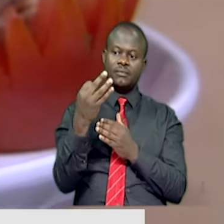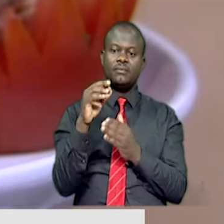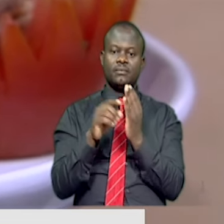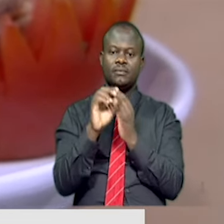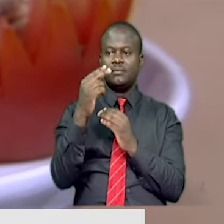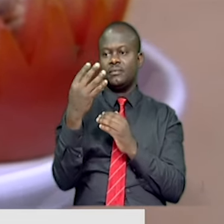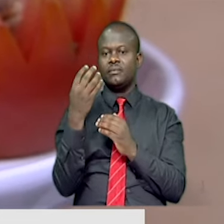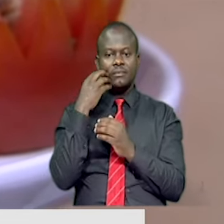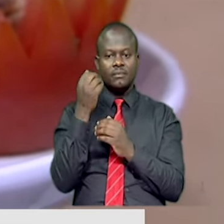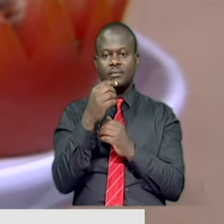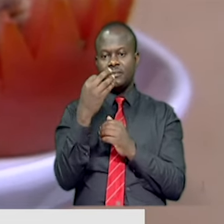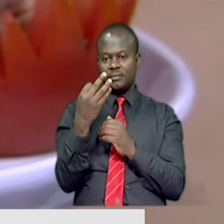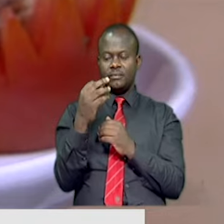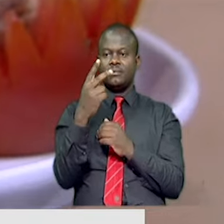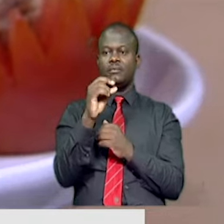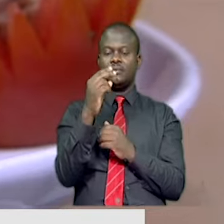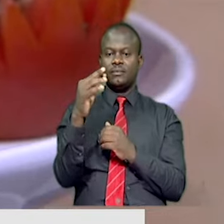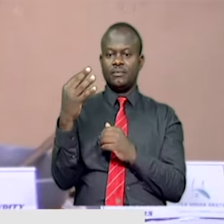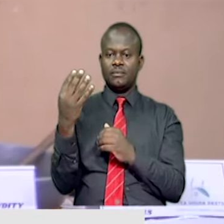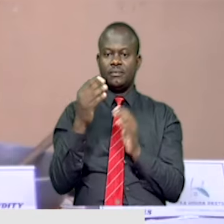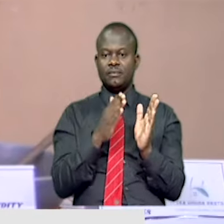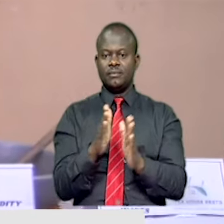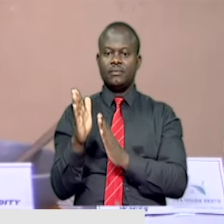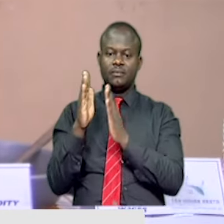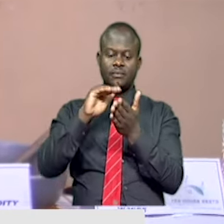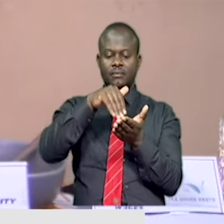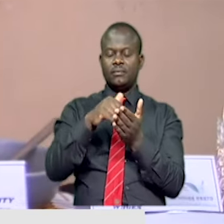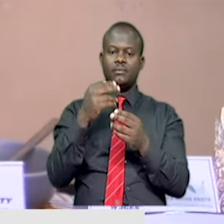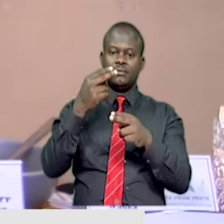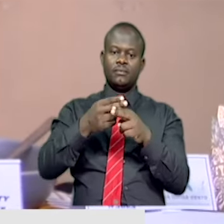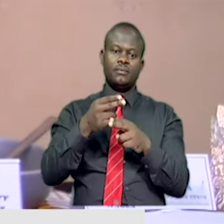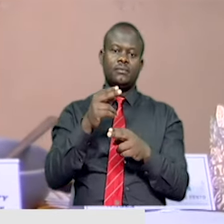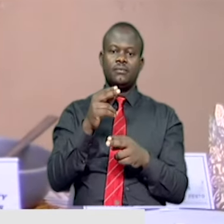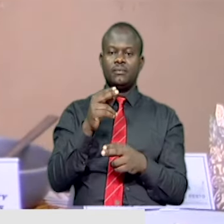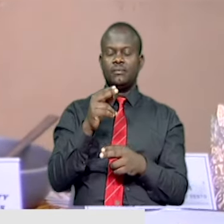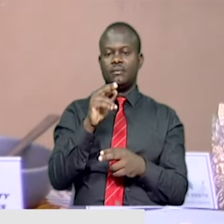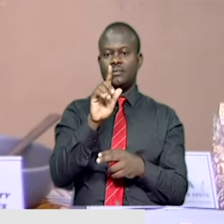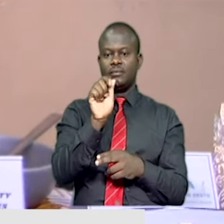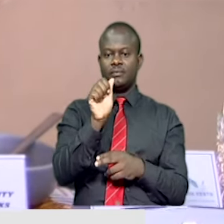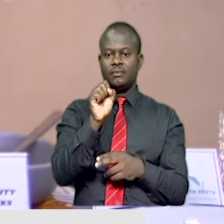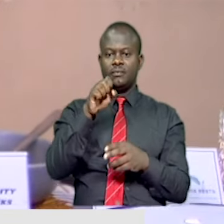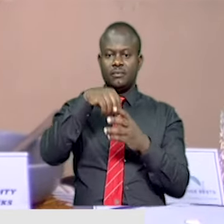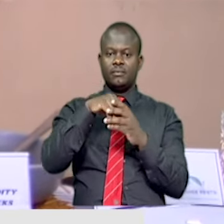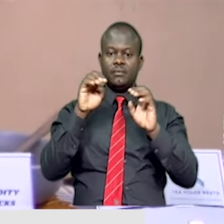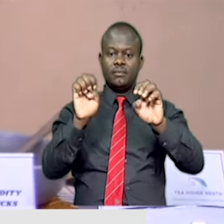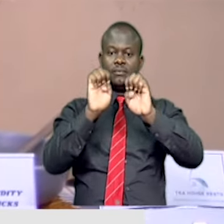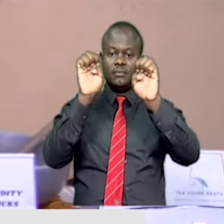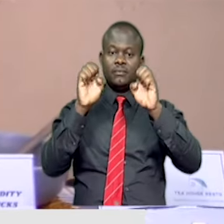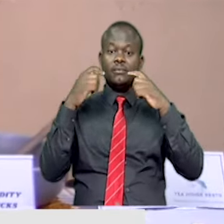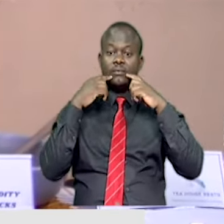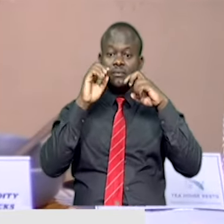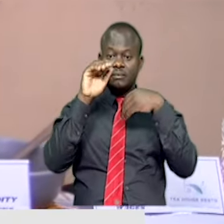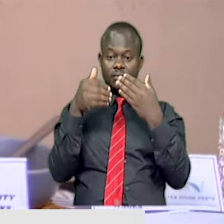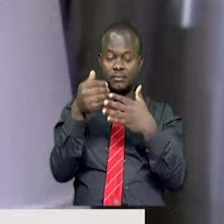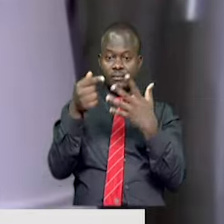Werurwe 2024, rikaba ryarateguwe n'ikigo cyitwa Rice Retreat cyo muri Ethiopia, aho bavuga ko